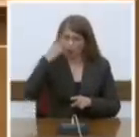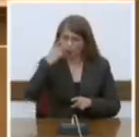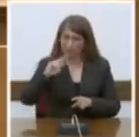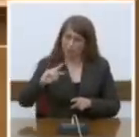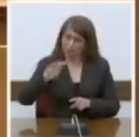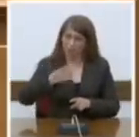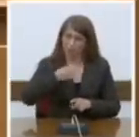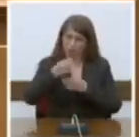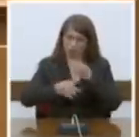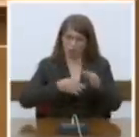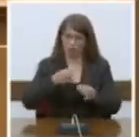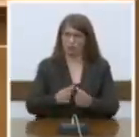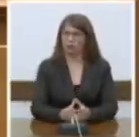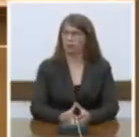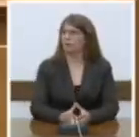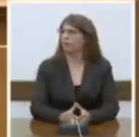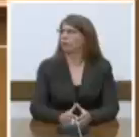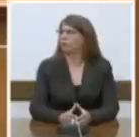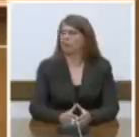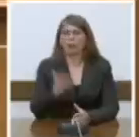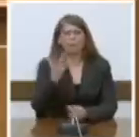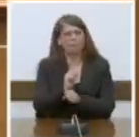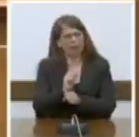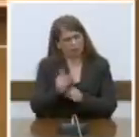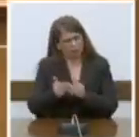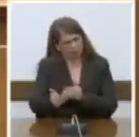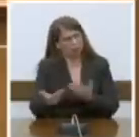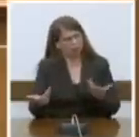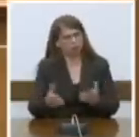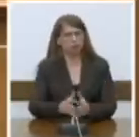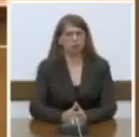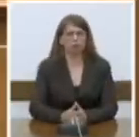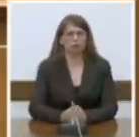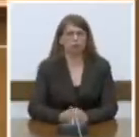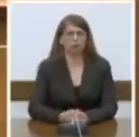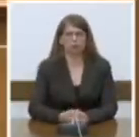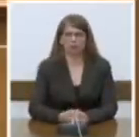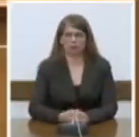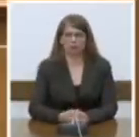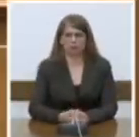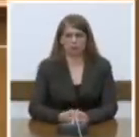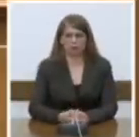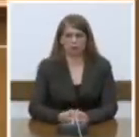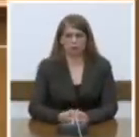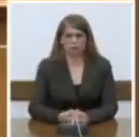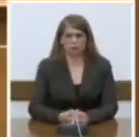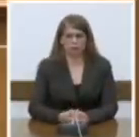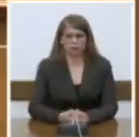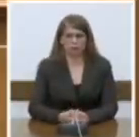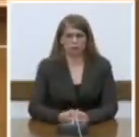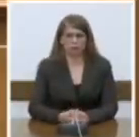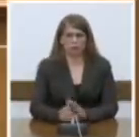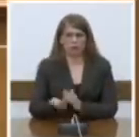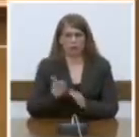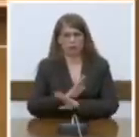δεύτερη τοποθέτηση. Εντάξει, μπορείτε να πάρετε άλλα 5 λεπτά, λίμωνο. Ωραία. Θα αναφερθώ λιγάκι πριν κλείσω